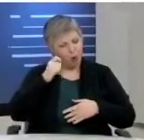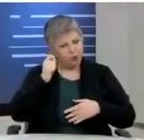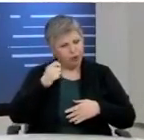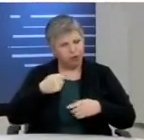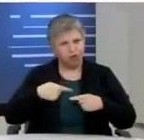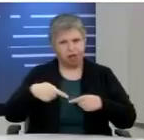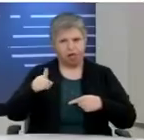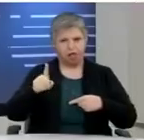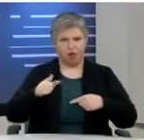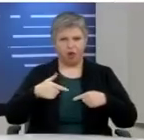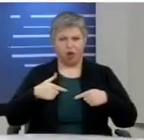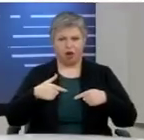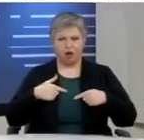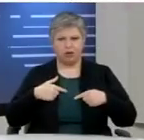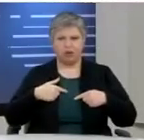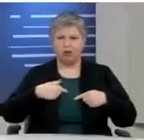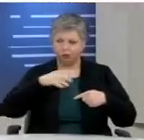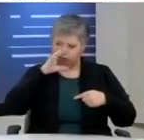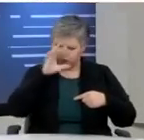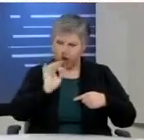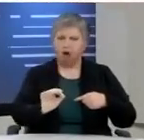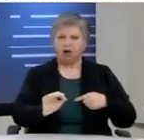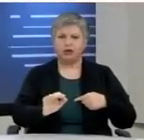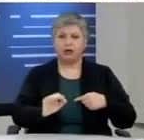που με χωρίζουν από την παράταξή του.